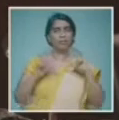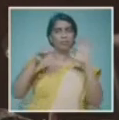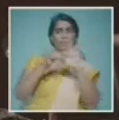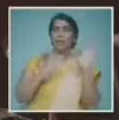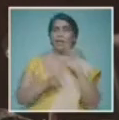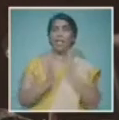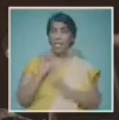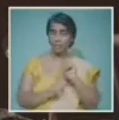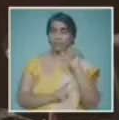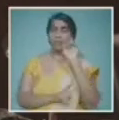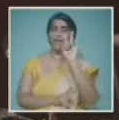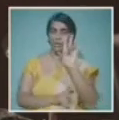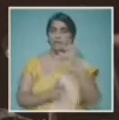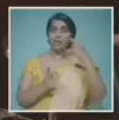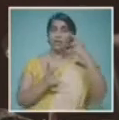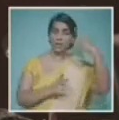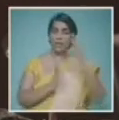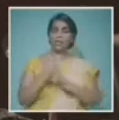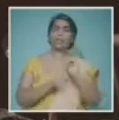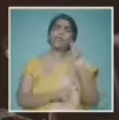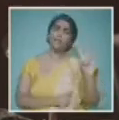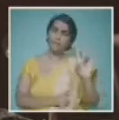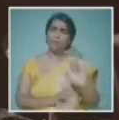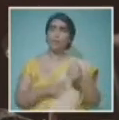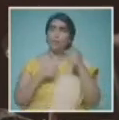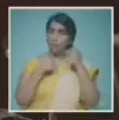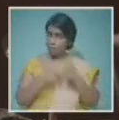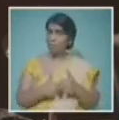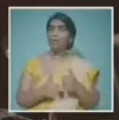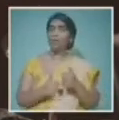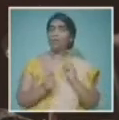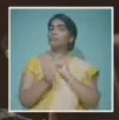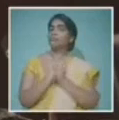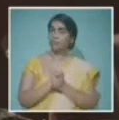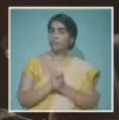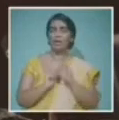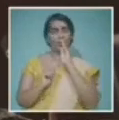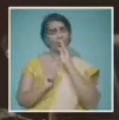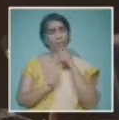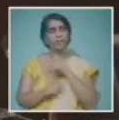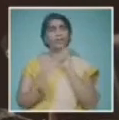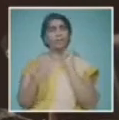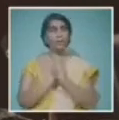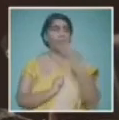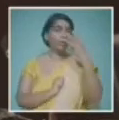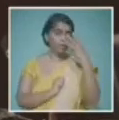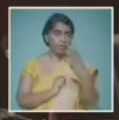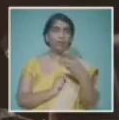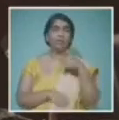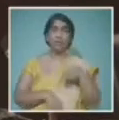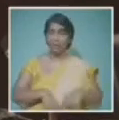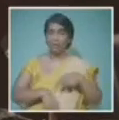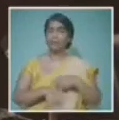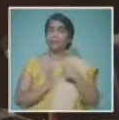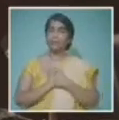ඇමතිවරු 25යි නියෝජ්‍ය ඇමතිවරු 25යි. මෙන්න මෙවැනි යහපත් සංශෝධනය අඩුමතරම මේ සංශෝධන තුන මේ වෙලාවේ